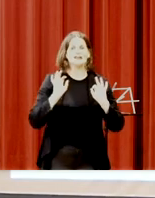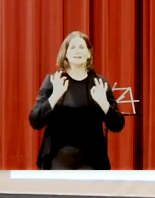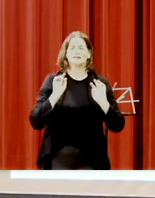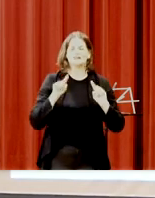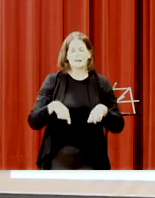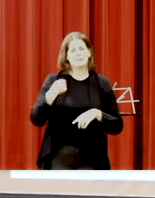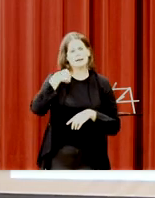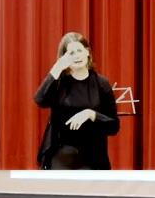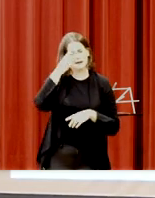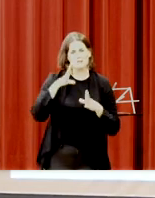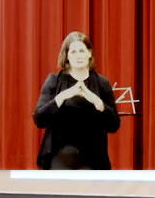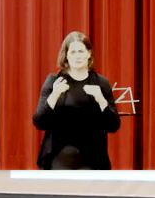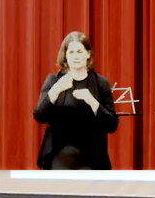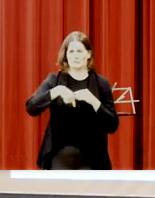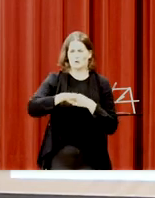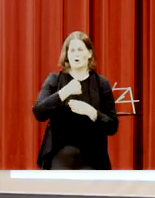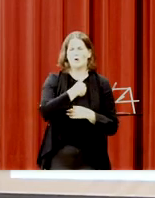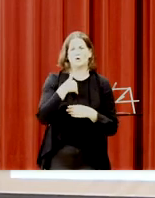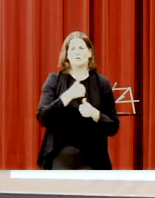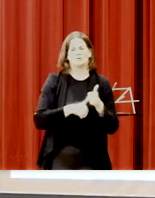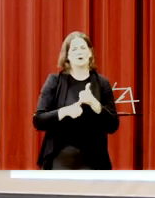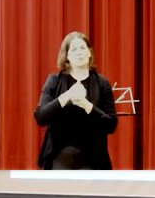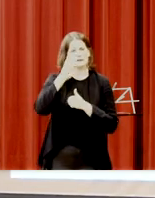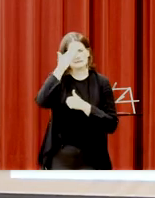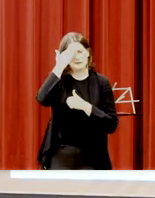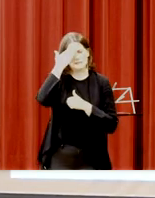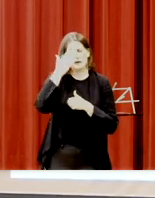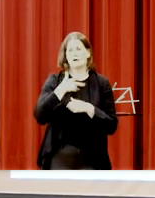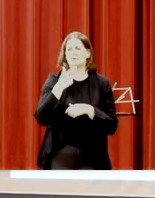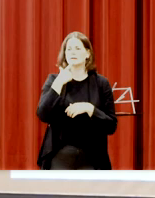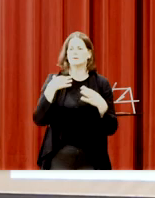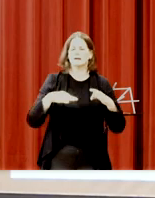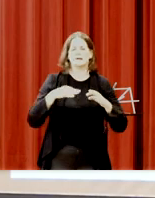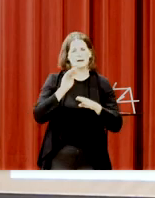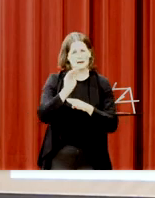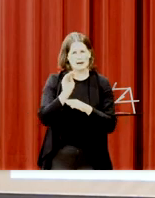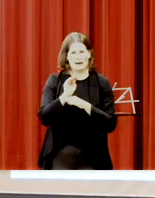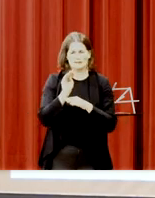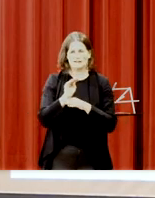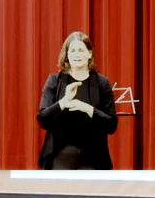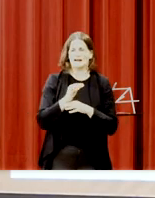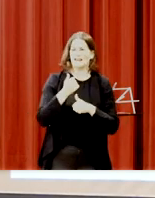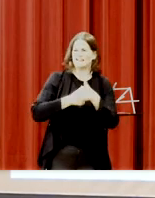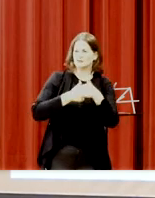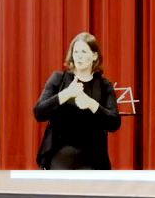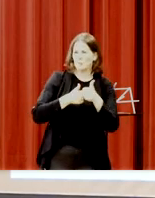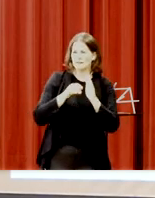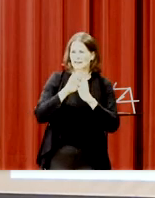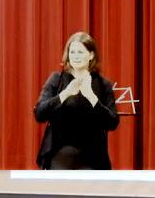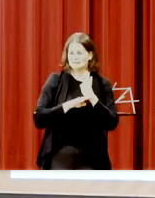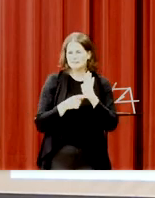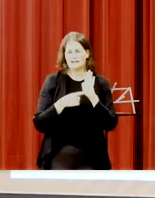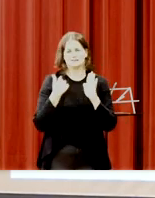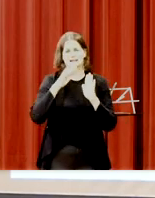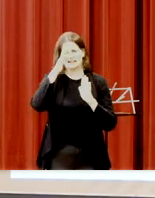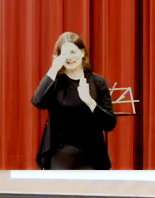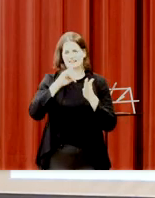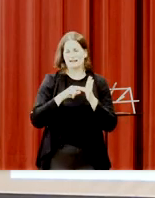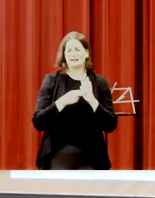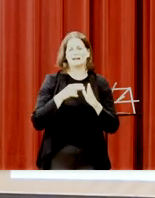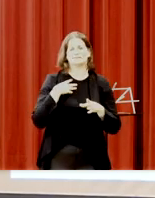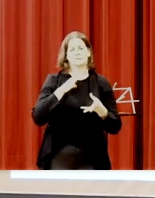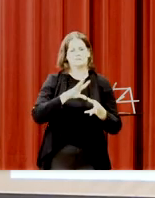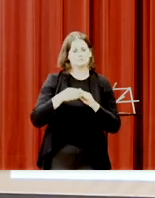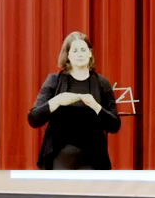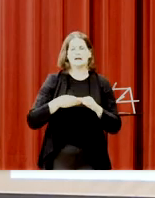que són necessàries per desenvolupar i aplicar aquestes tecnologies i portar-les fins a la innovació o la transferència, sinó que també hem de ser